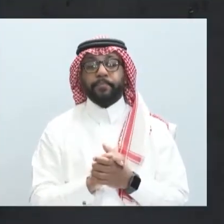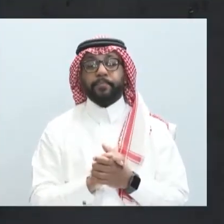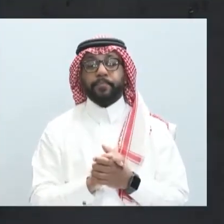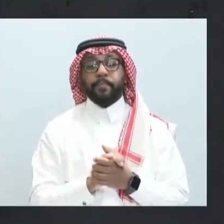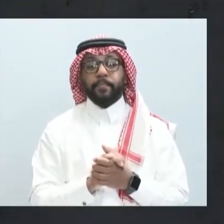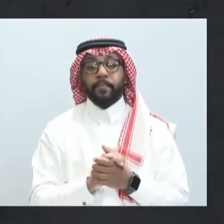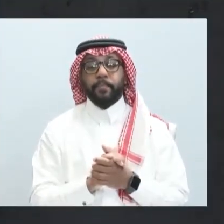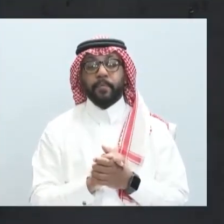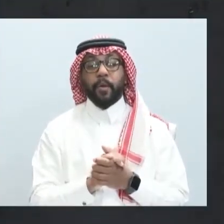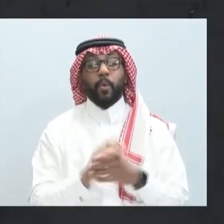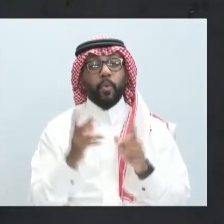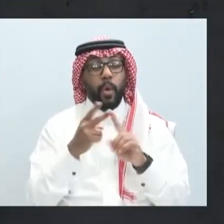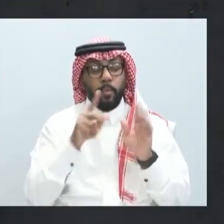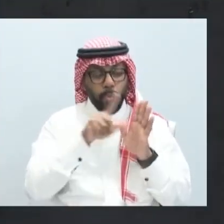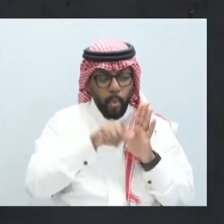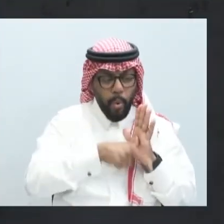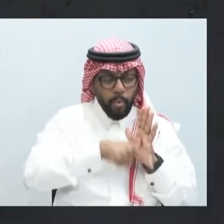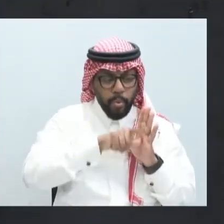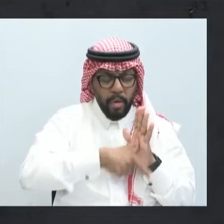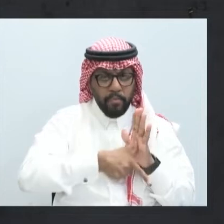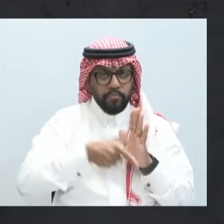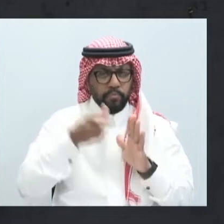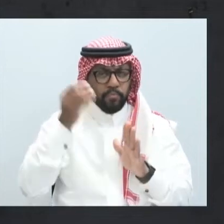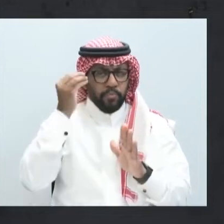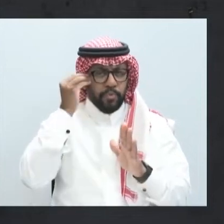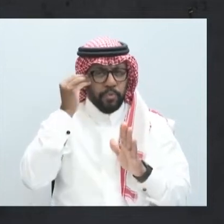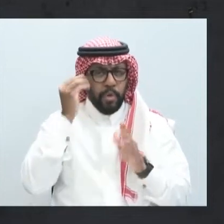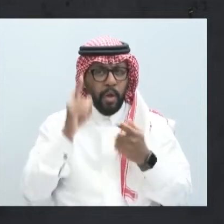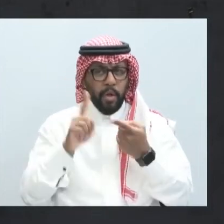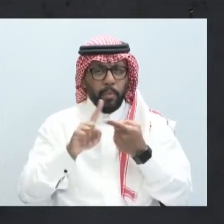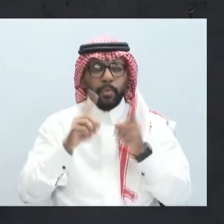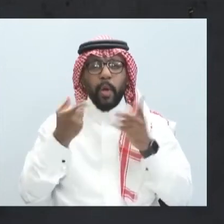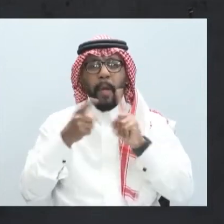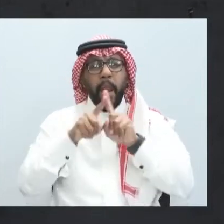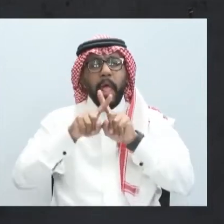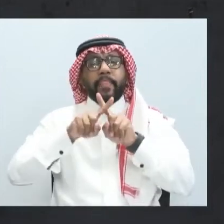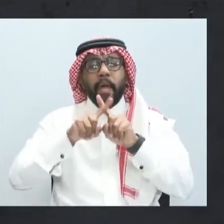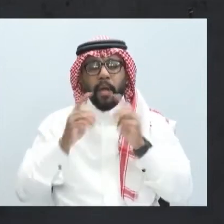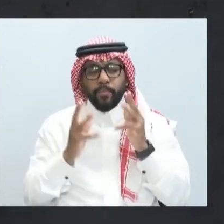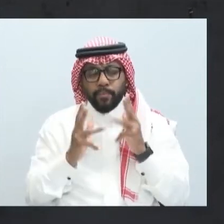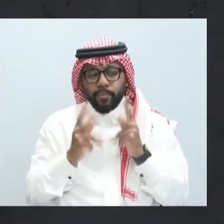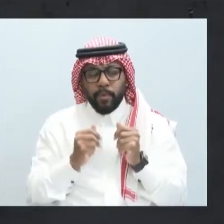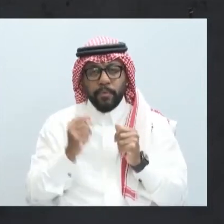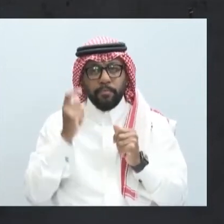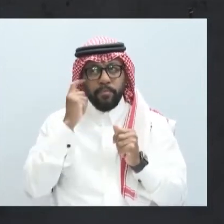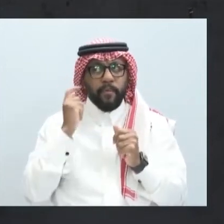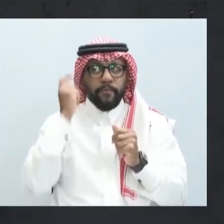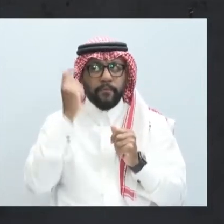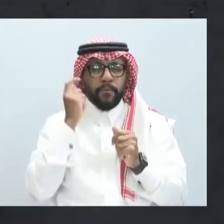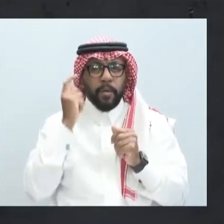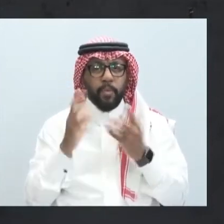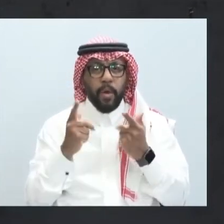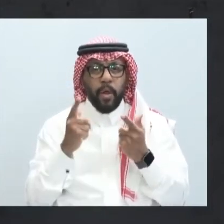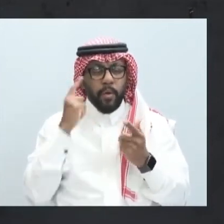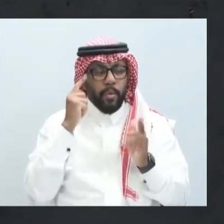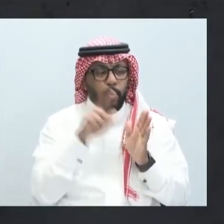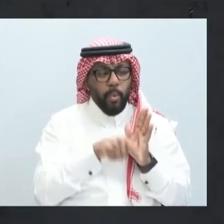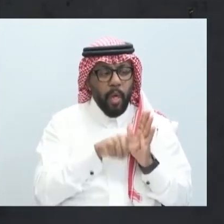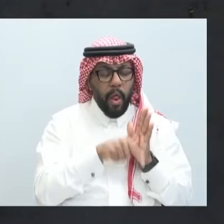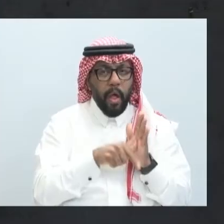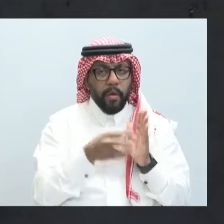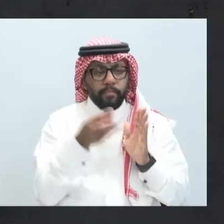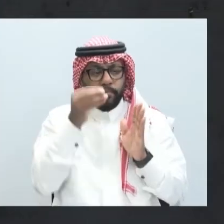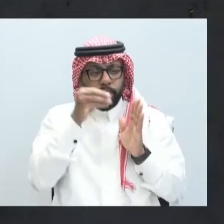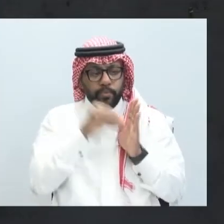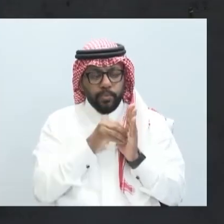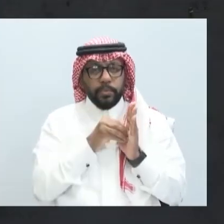ان اقوم بوضع خطه تناسب مع معطيات ومع المطلوب في السؤال وخطتنا لهذا اليوم